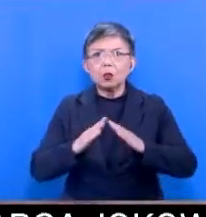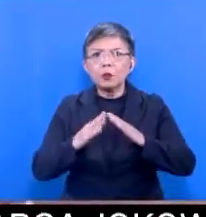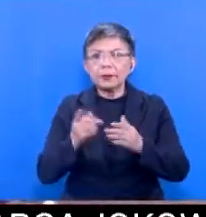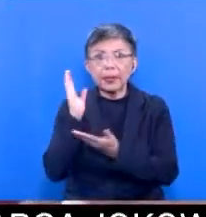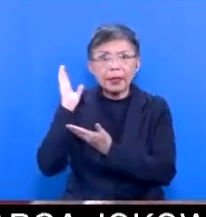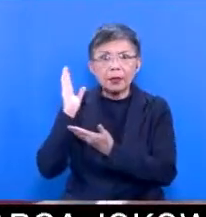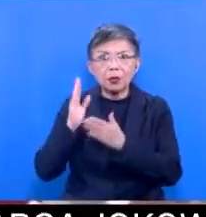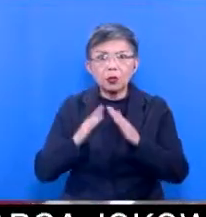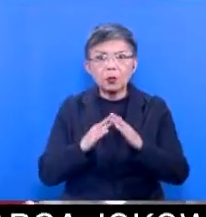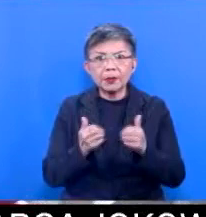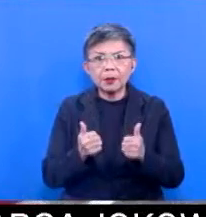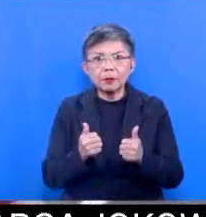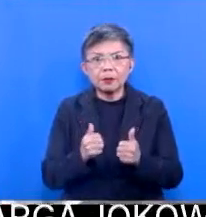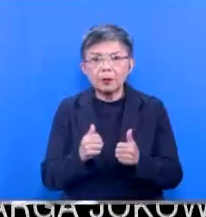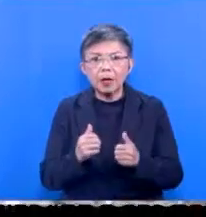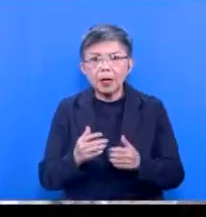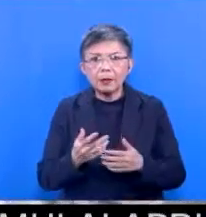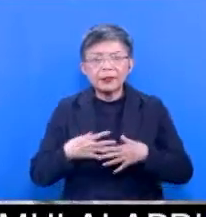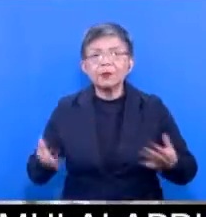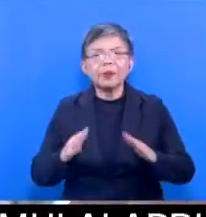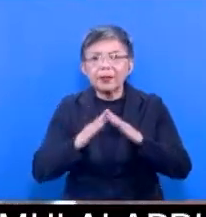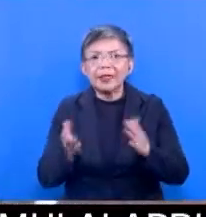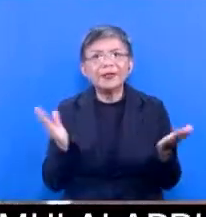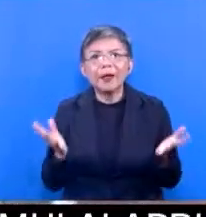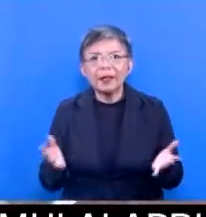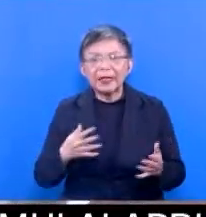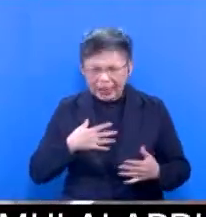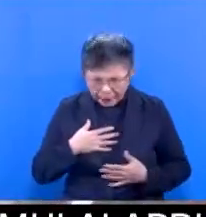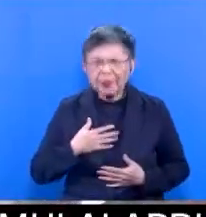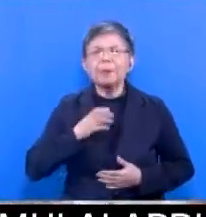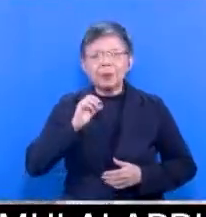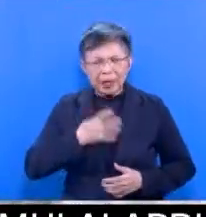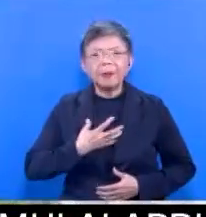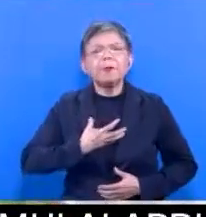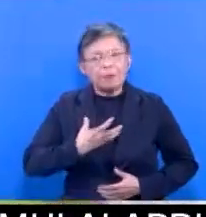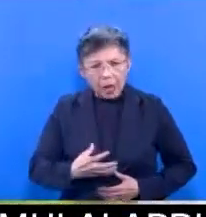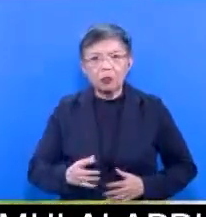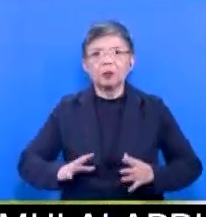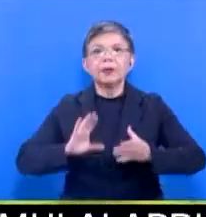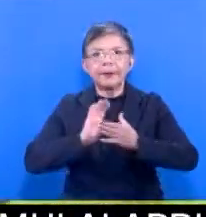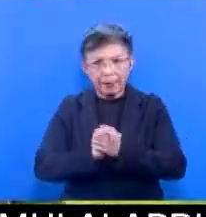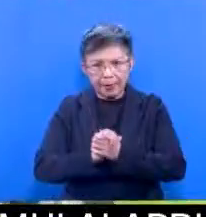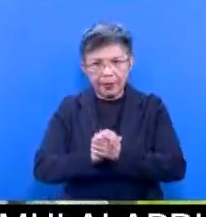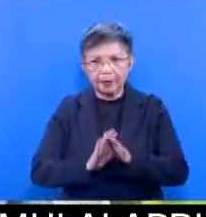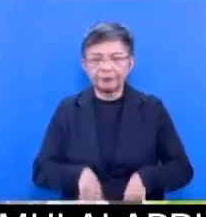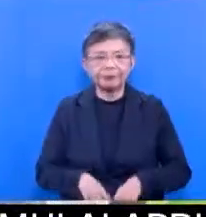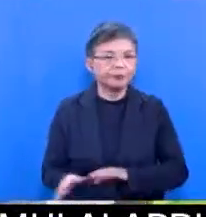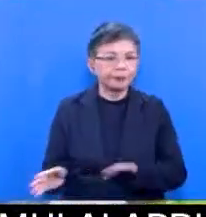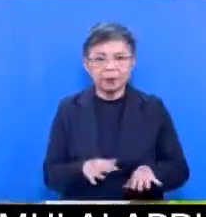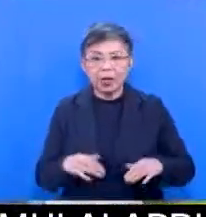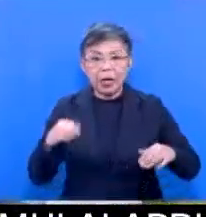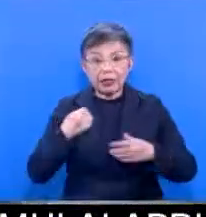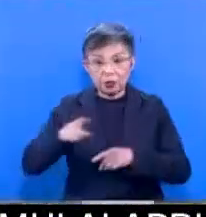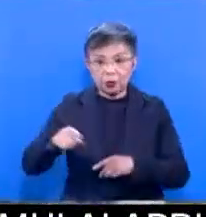Pak? Apa kami buat Pak? Kami mau damai Pak. Kami pun gak mau. Eksekusi rumah dilakukan